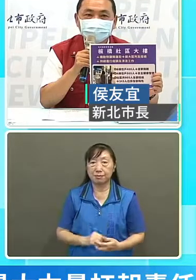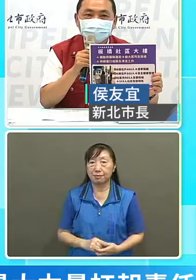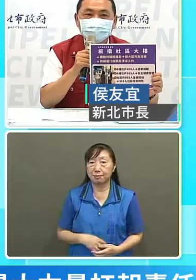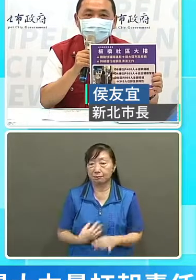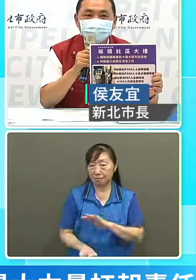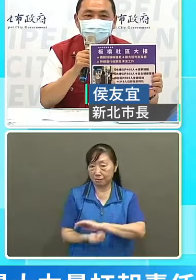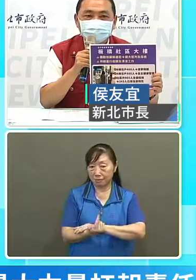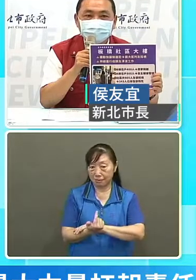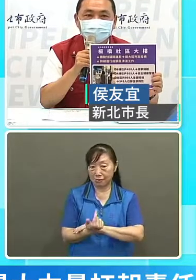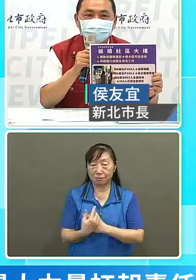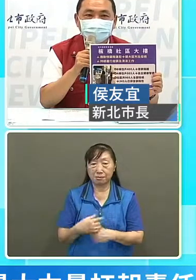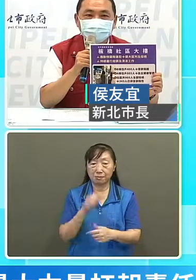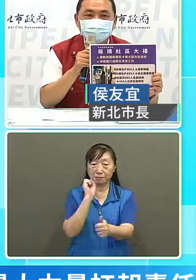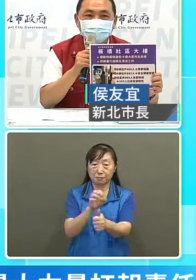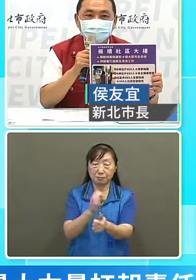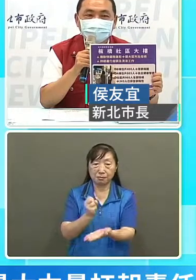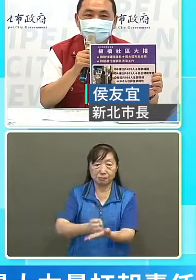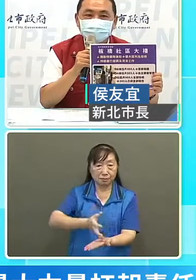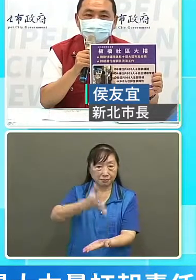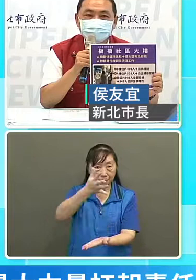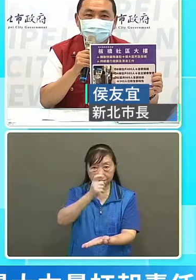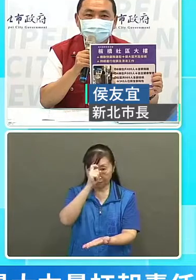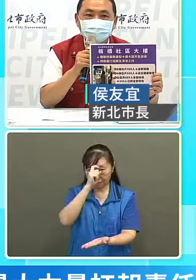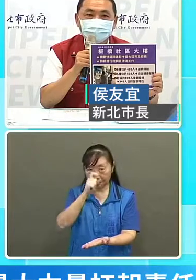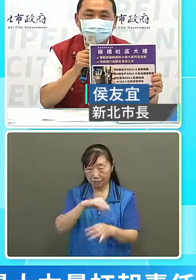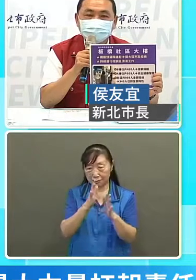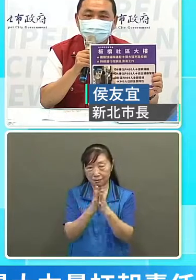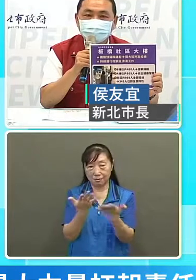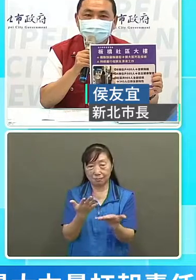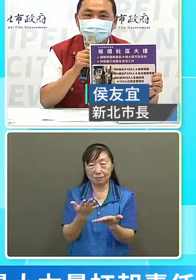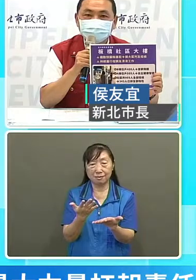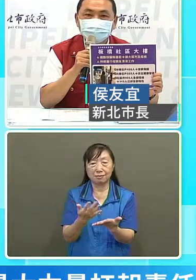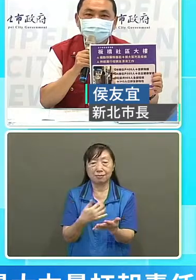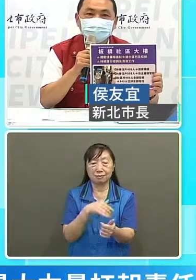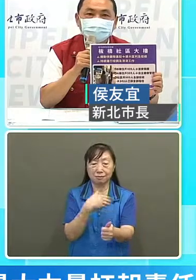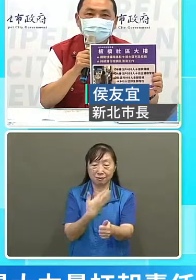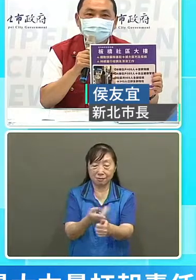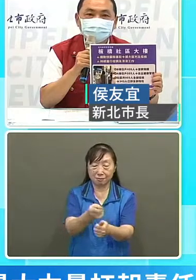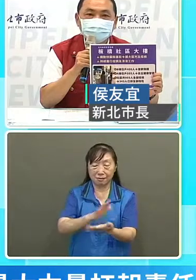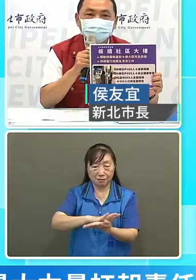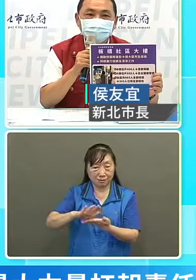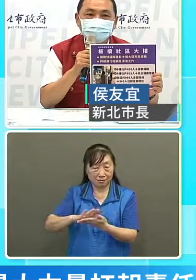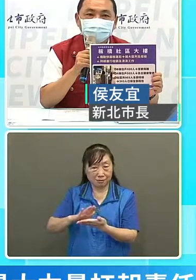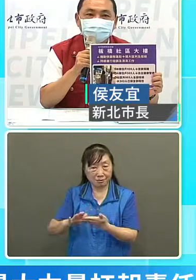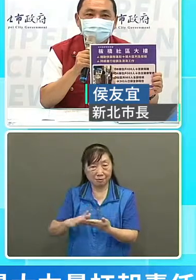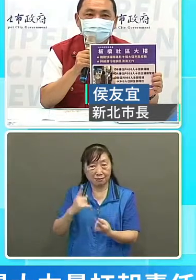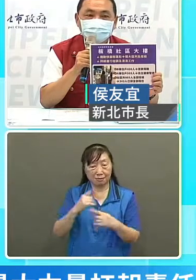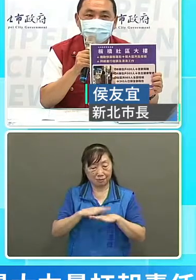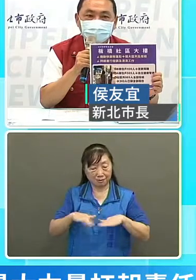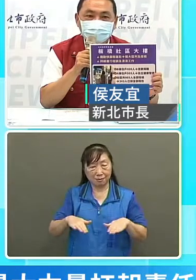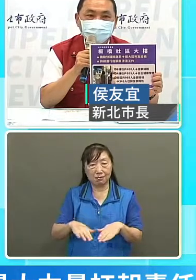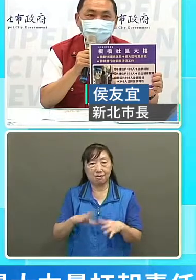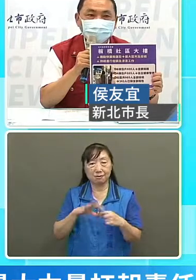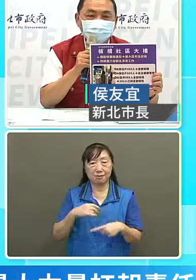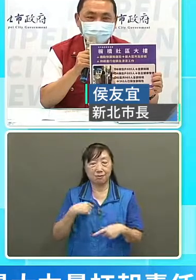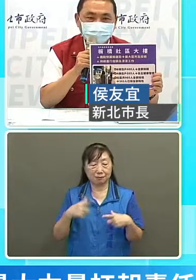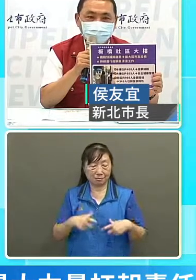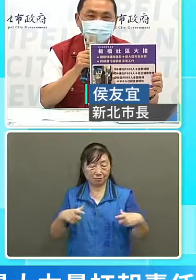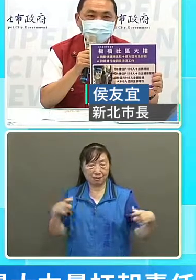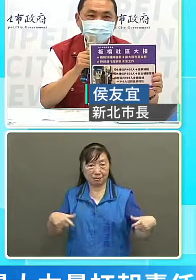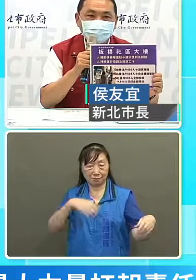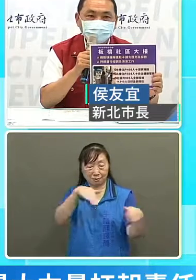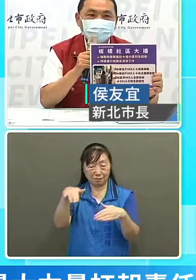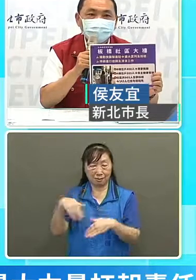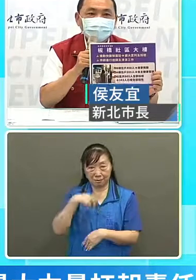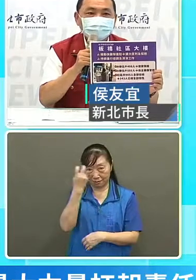给整个大楼，希望能够做到最好的安全维护。所以我们立即扩大框列，也扩